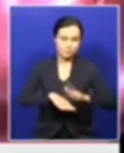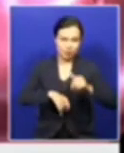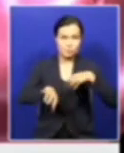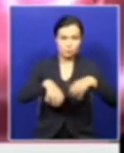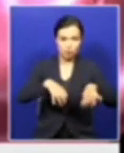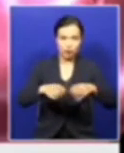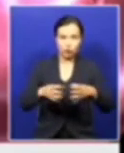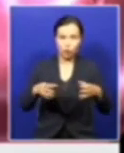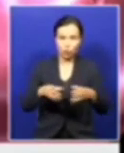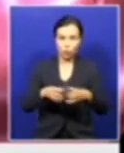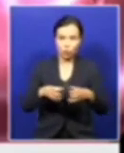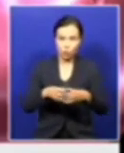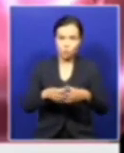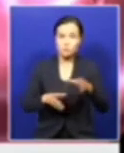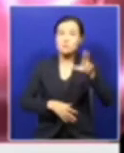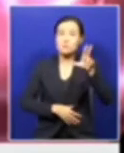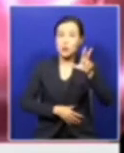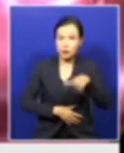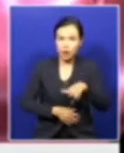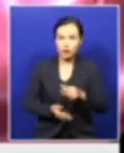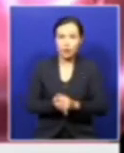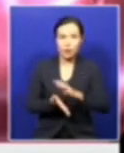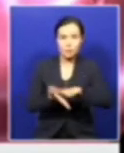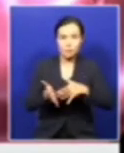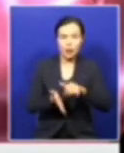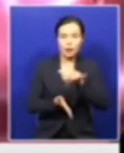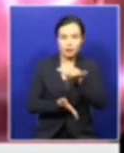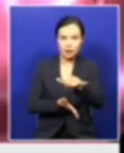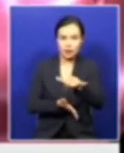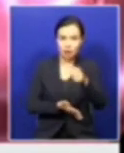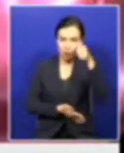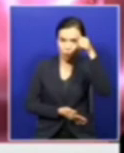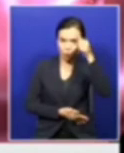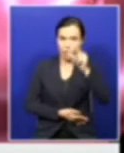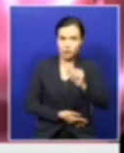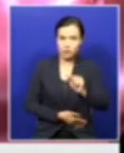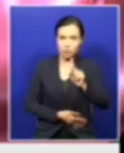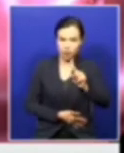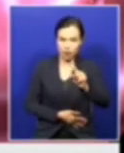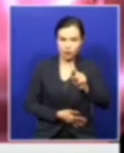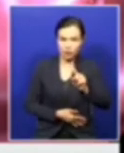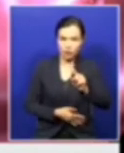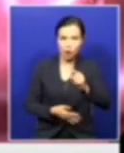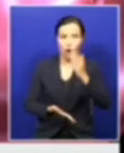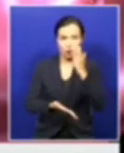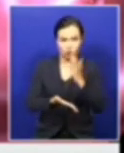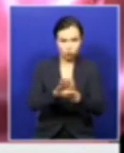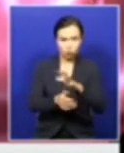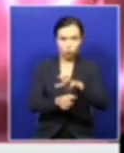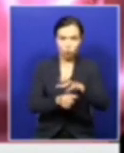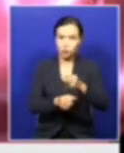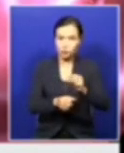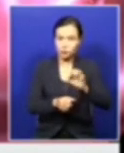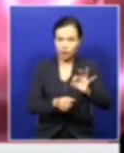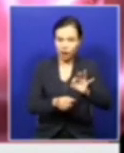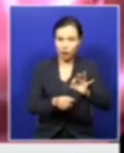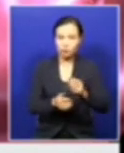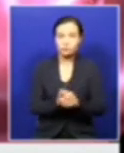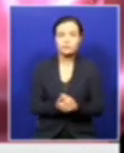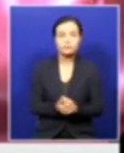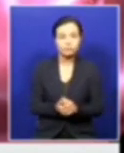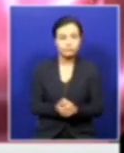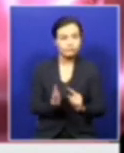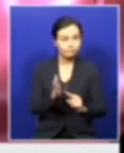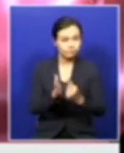พรรคเพื่อไทยเสนอยุทธศาสตร์21วันสยบโควิดตั้งแต่การระบาดของโรคโควิดนี้เริ่ม